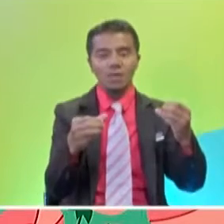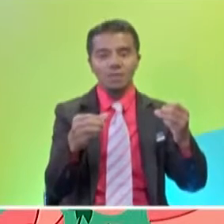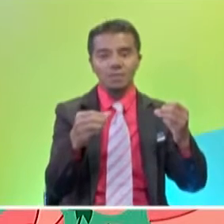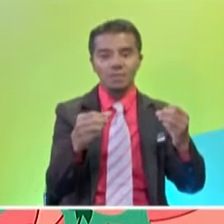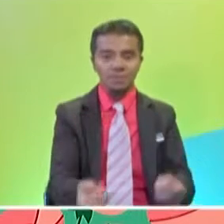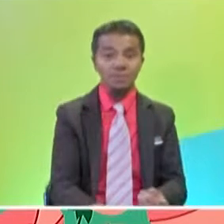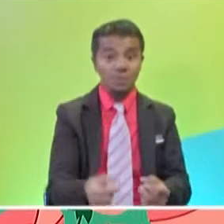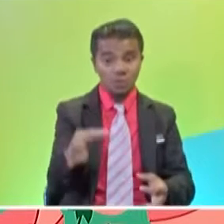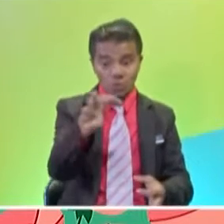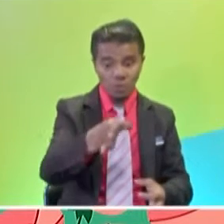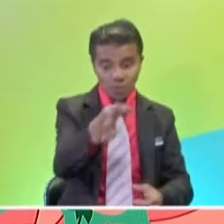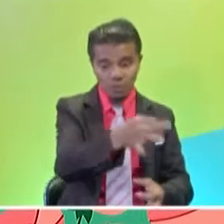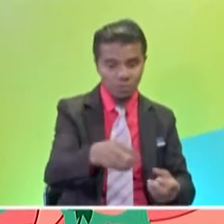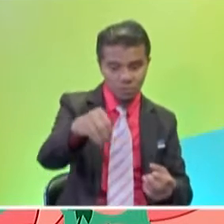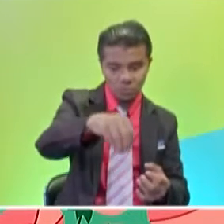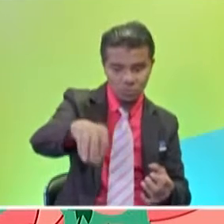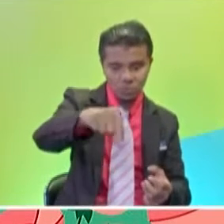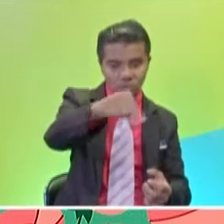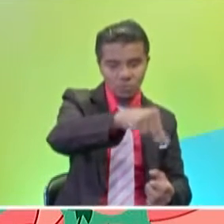dalam dan